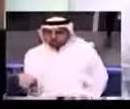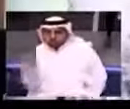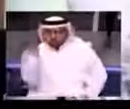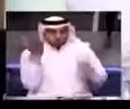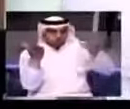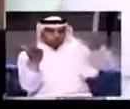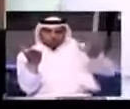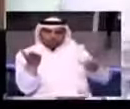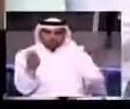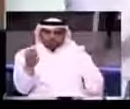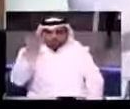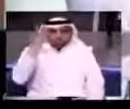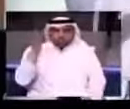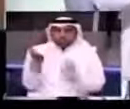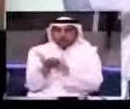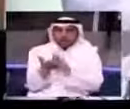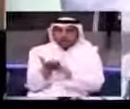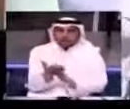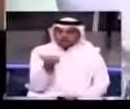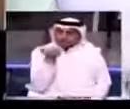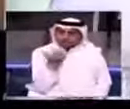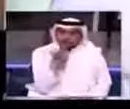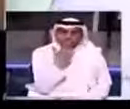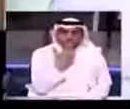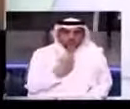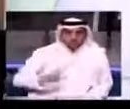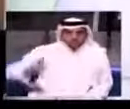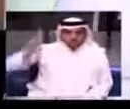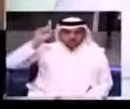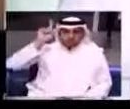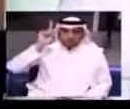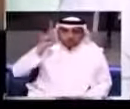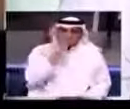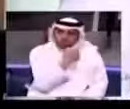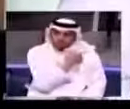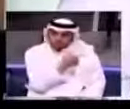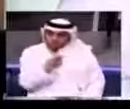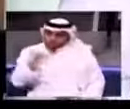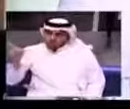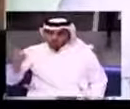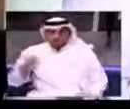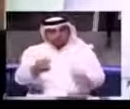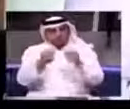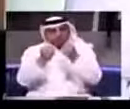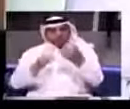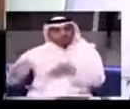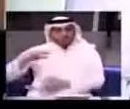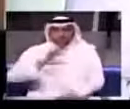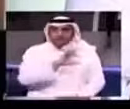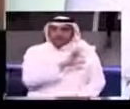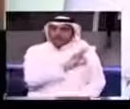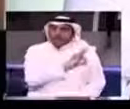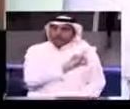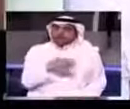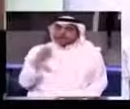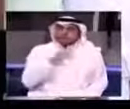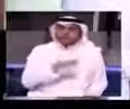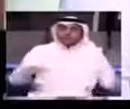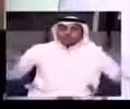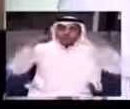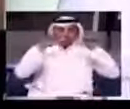بيدك الخير، إنك وحده بس واحد وحده لا إله إلا هو على كل شيء قدير، رحمن السماوات